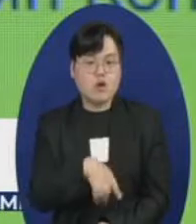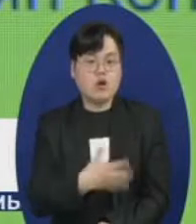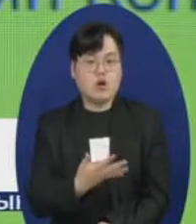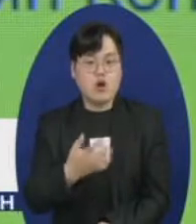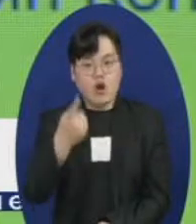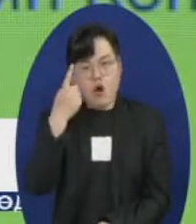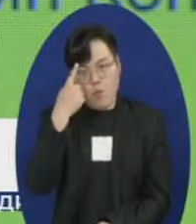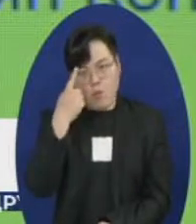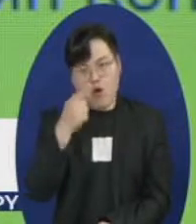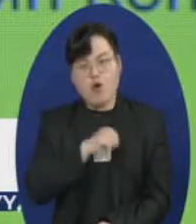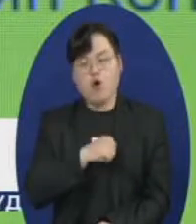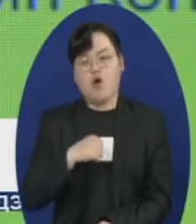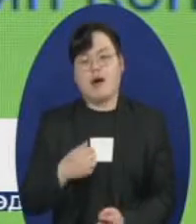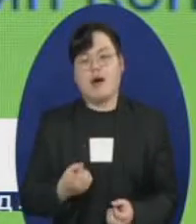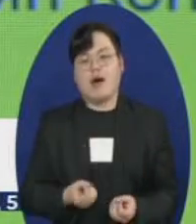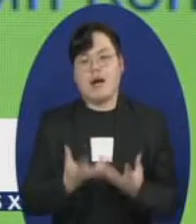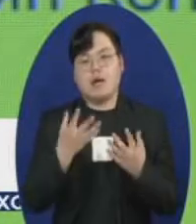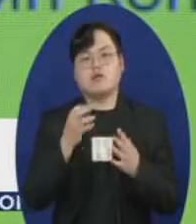Энийг Монгол төр гаргах.